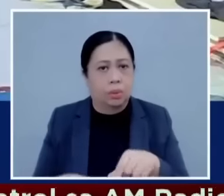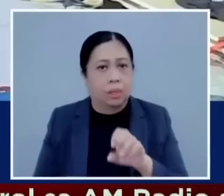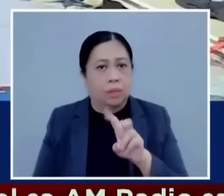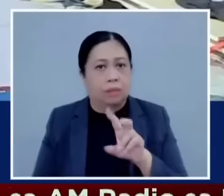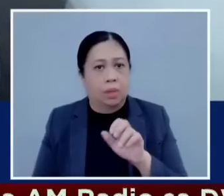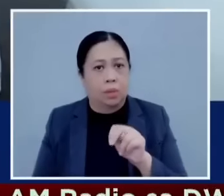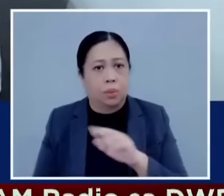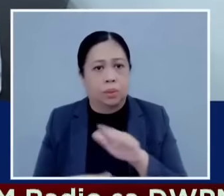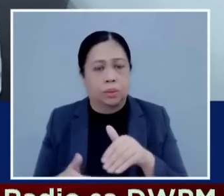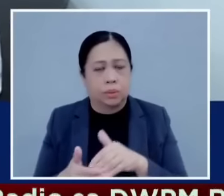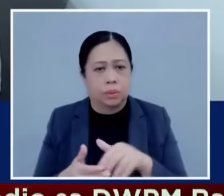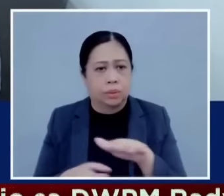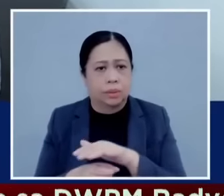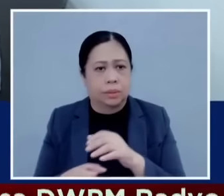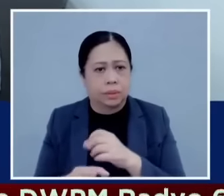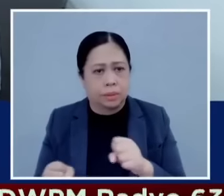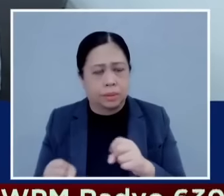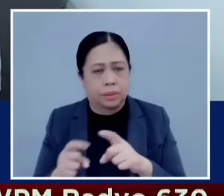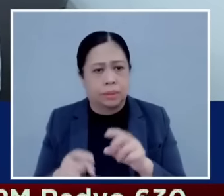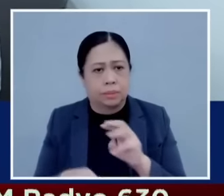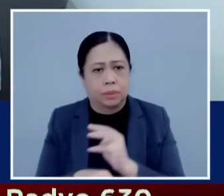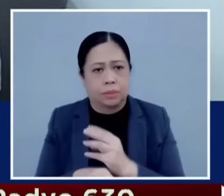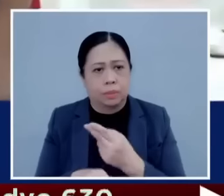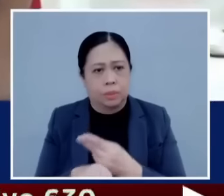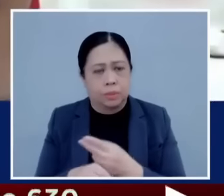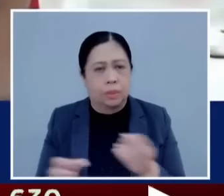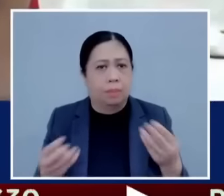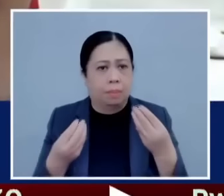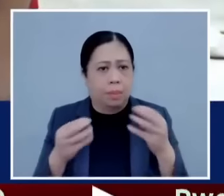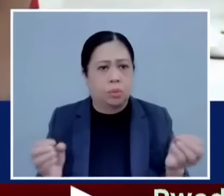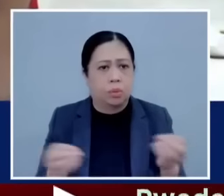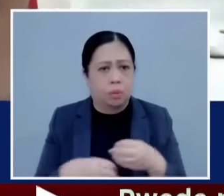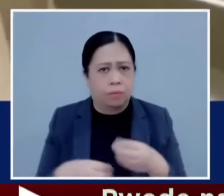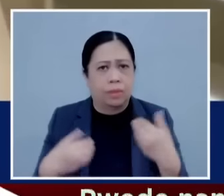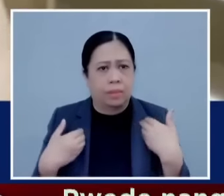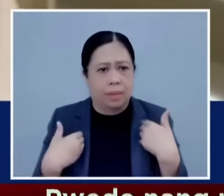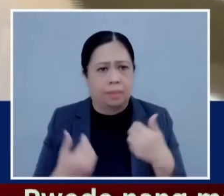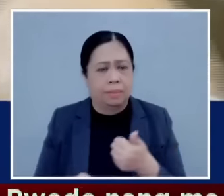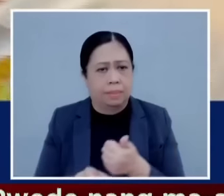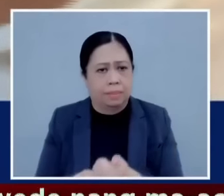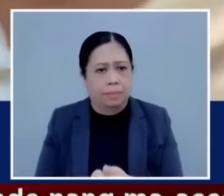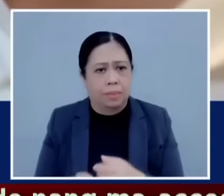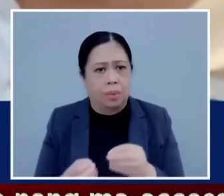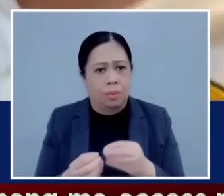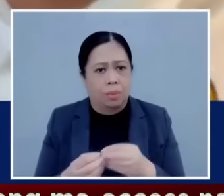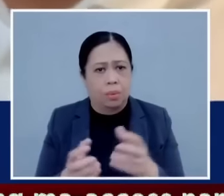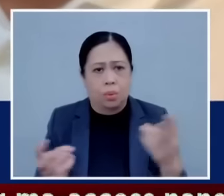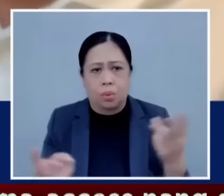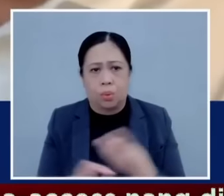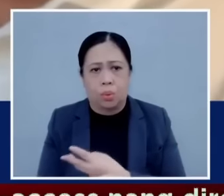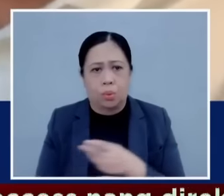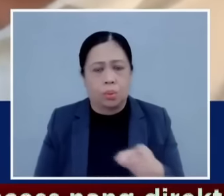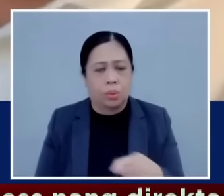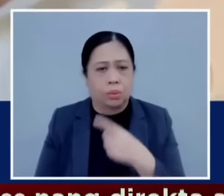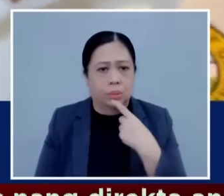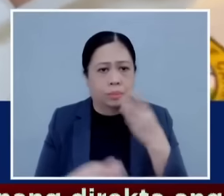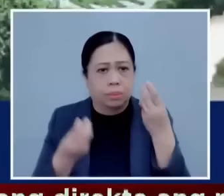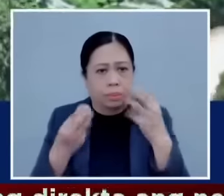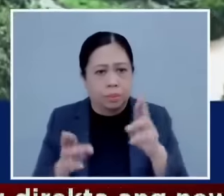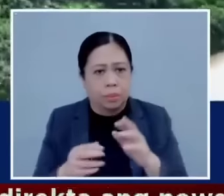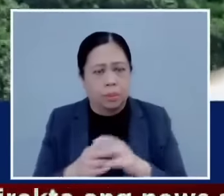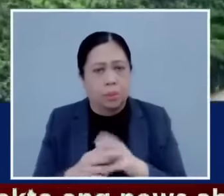ang buong munisipyo. Maging sa may mayor's office, may evacuees na rin. Ang mas nakapagpalala ng baha ayon sa alkalde ay